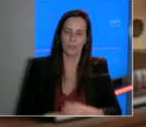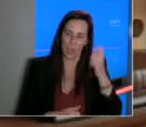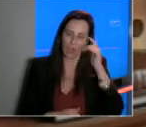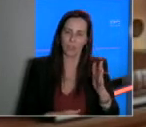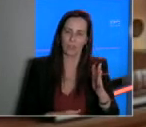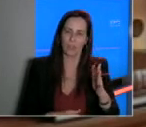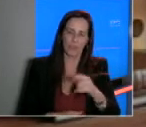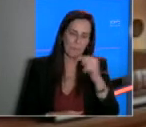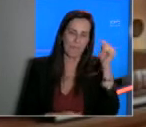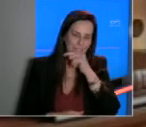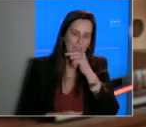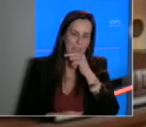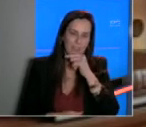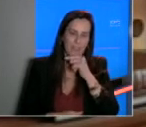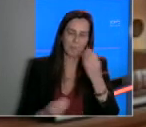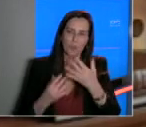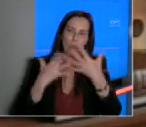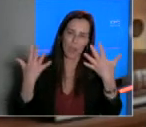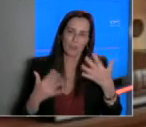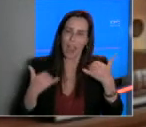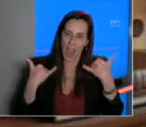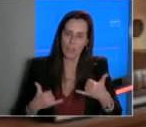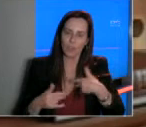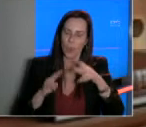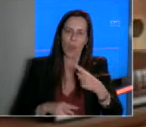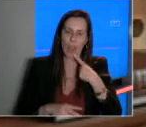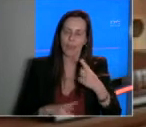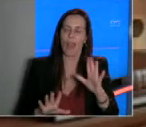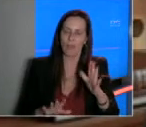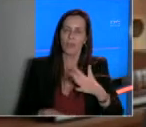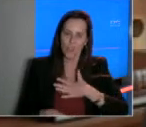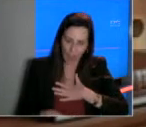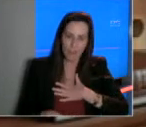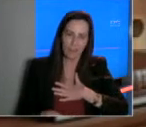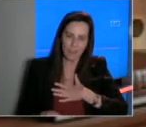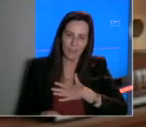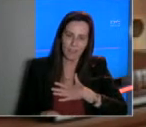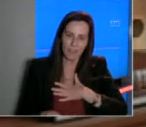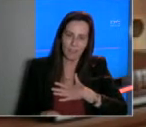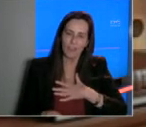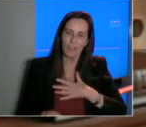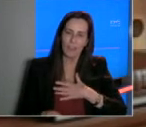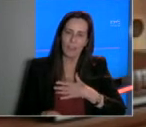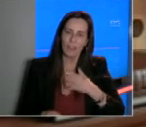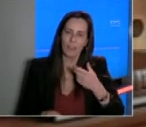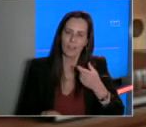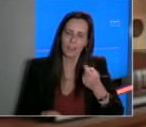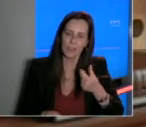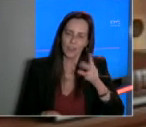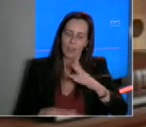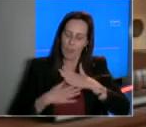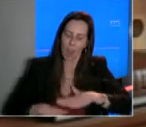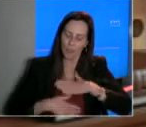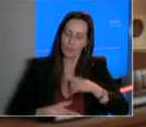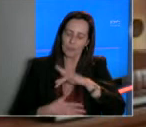וחשבתי שהם מחמיצים איזושהי הרפתקה גדולה. עכשיו אני יכול לומר בדיעבד שאני יותר, קצת יותר מרגיע